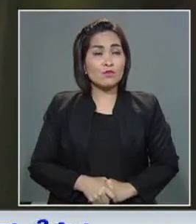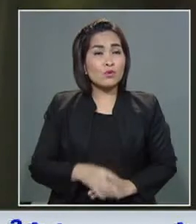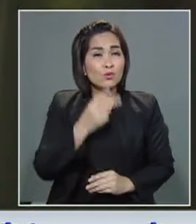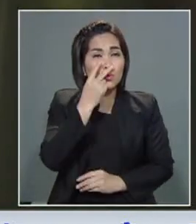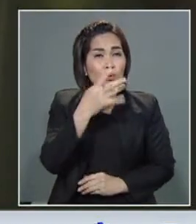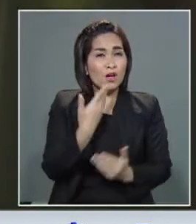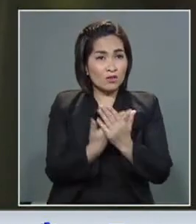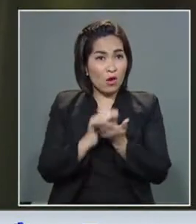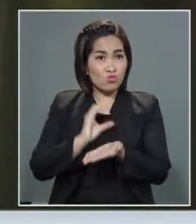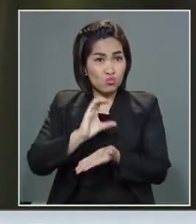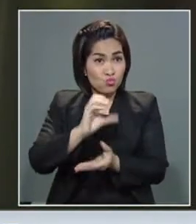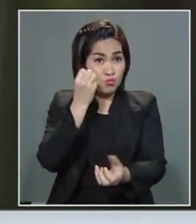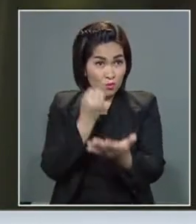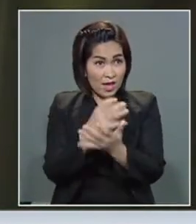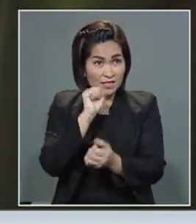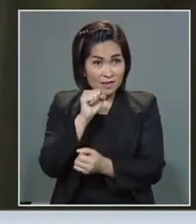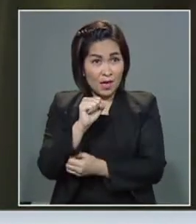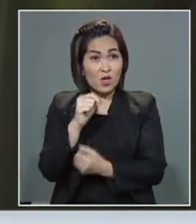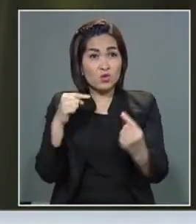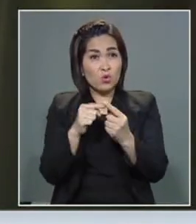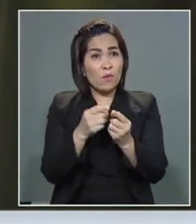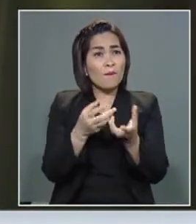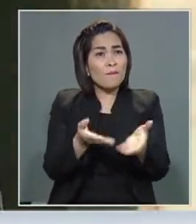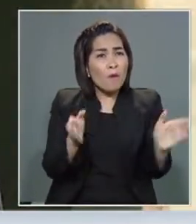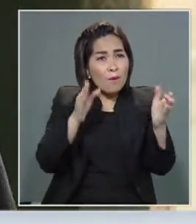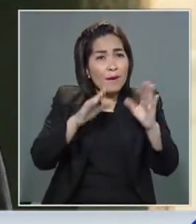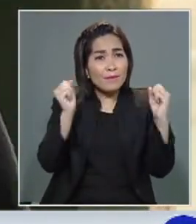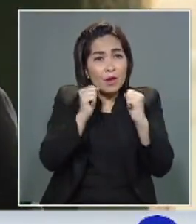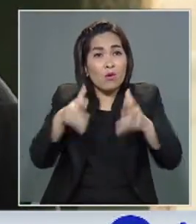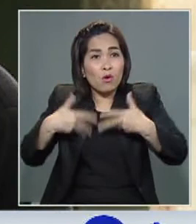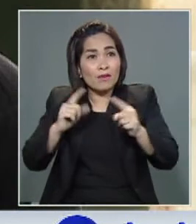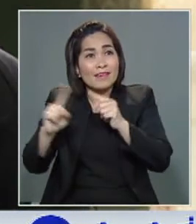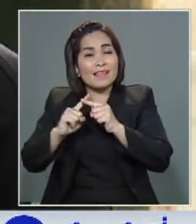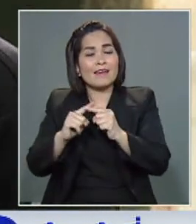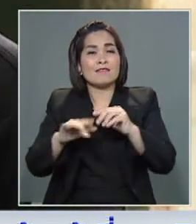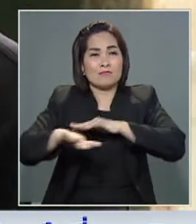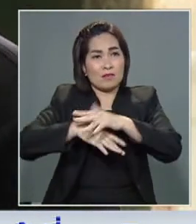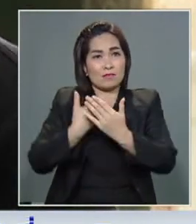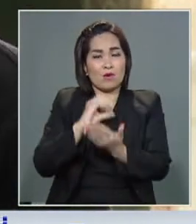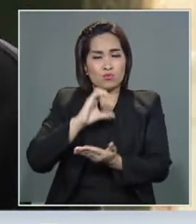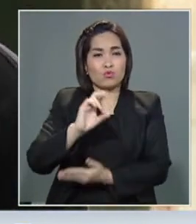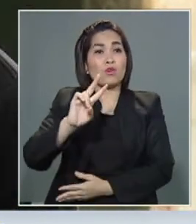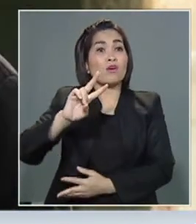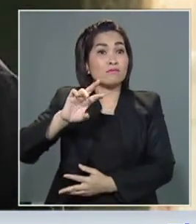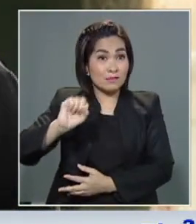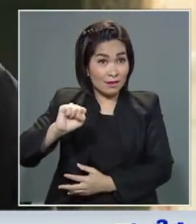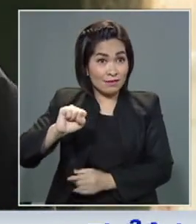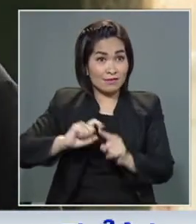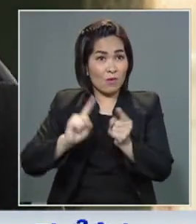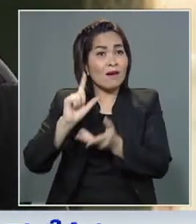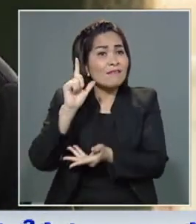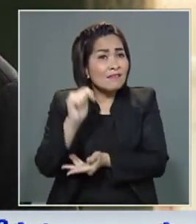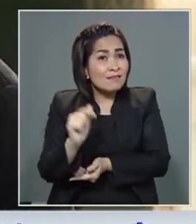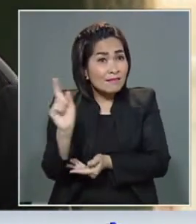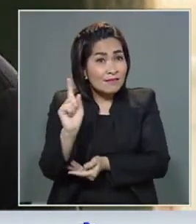คุณท่าทางจะเยอะมากนะคะทั้งหม้อระบบหล่อเย็นหล่อร้อนอะไรเนี่ยนะคะ เบื้องต้นน่ะอยู่ที่ 200,000 บาทครับแต่ที่นี่ตัวหลักเนี่ยมันจะเ